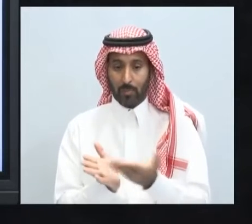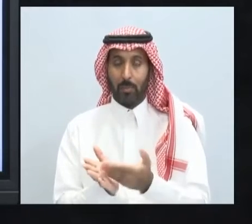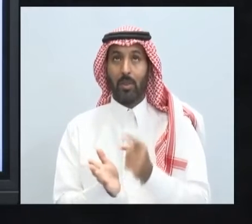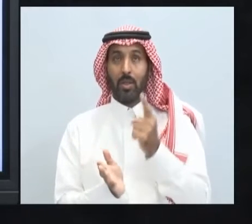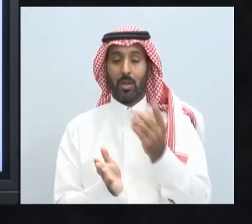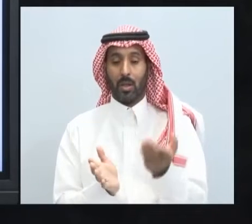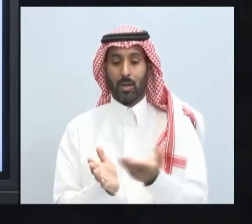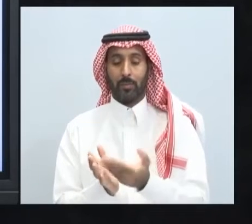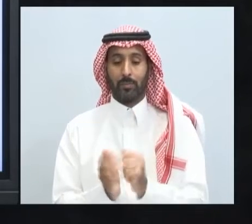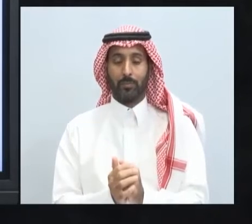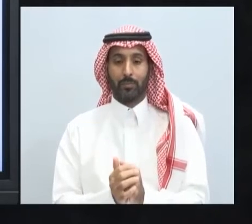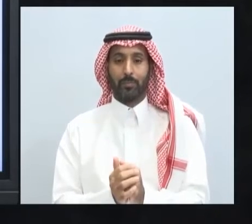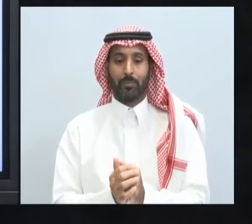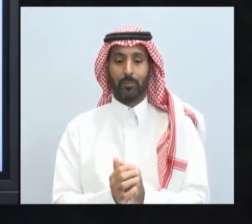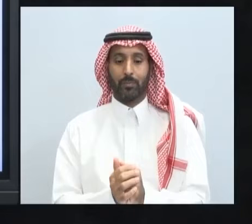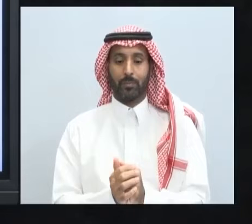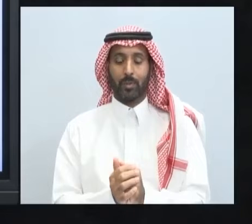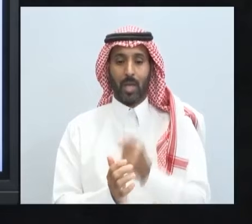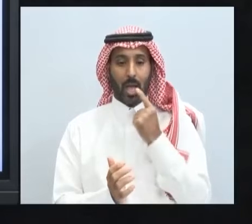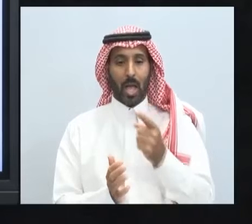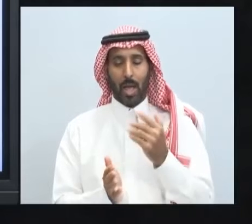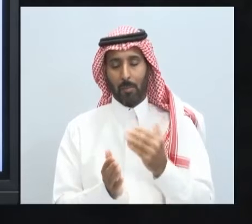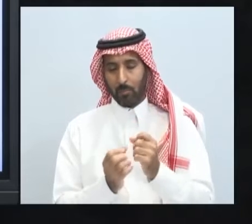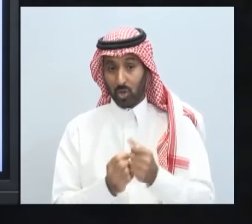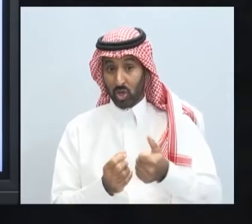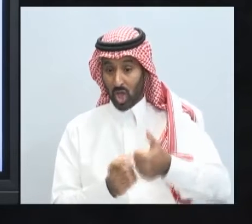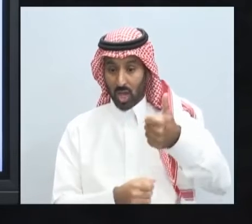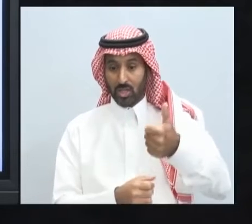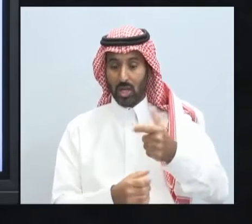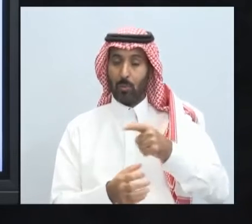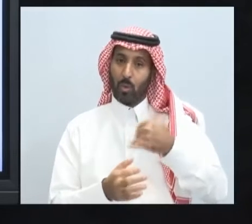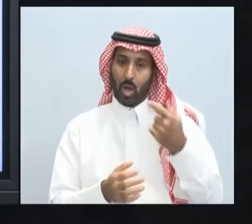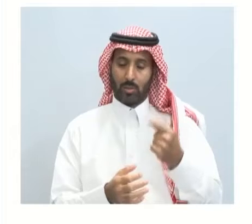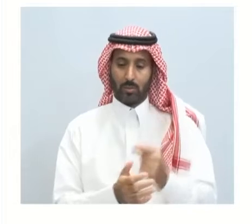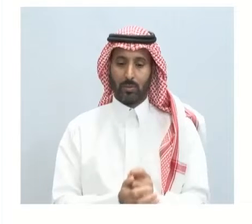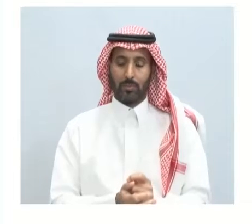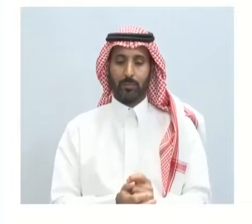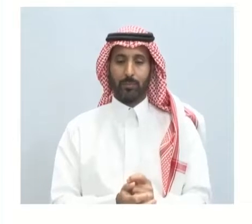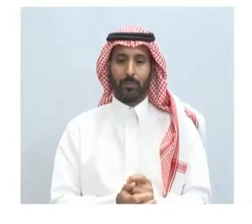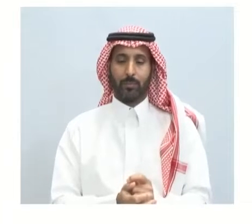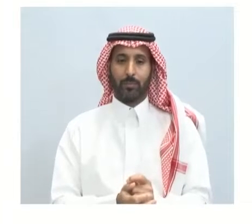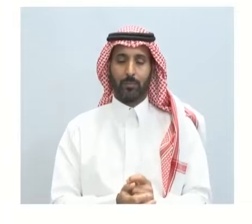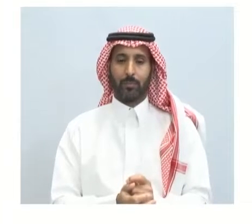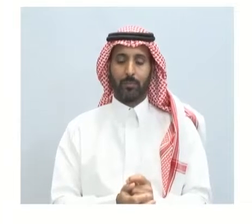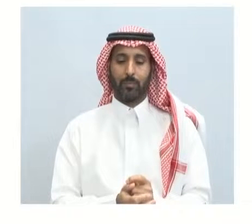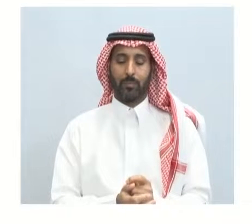باذن الله وعام دراسي ناجح ومتميز لكم باذن الله